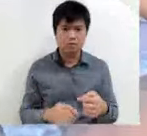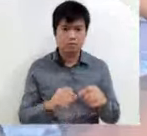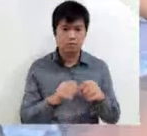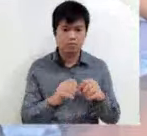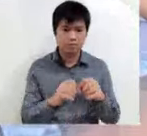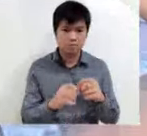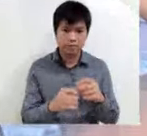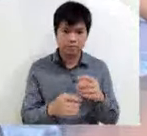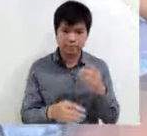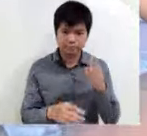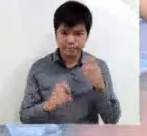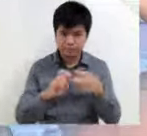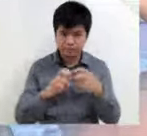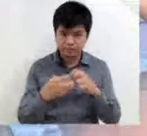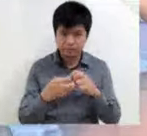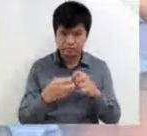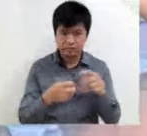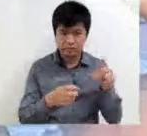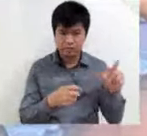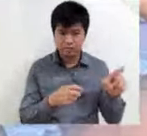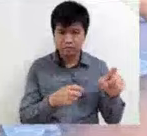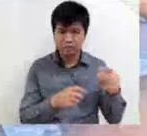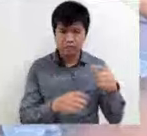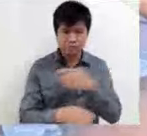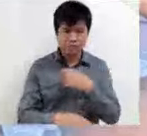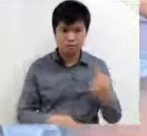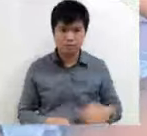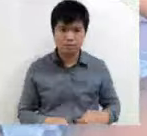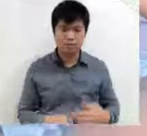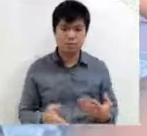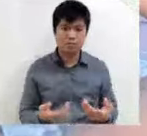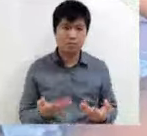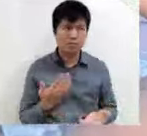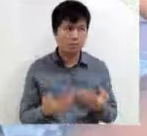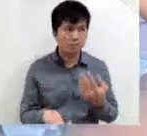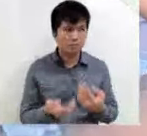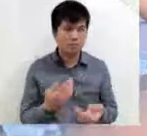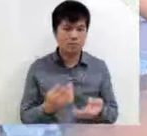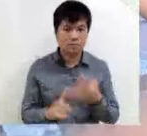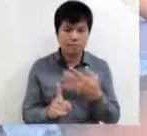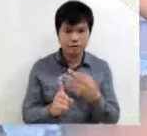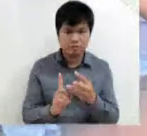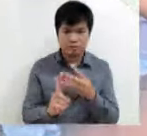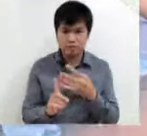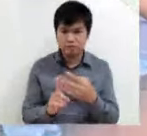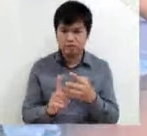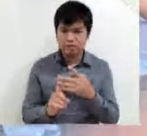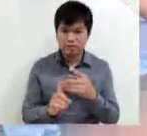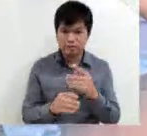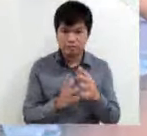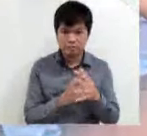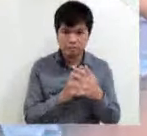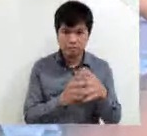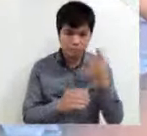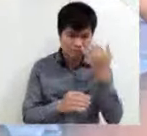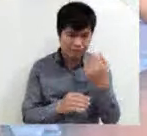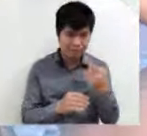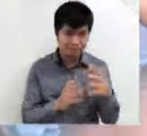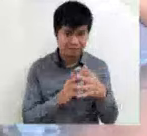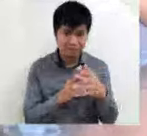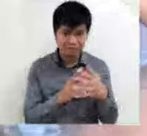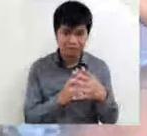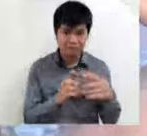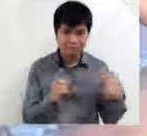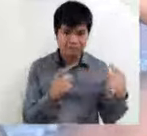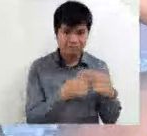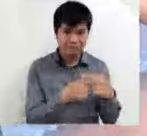pangamba tuloy ng ilan, baka kinakaibigan lang tayo ng Amerika dahil may tensyon sila ng China. Yan at iba